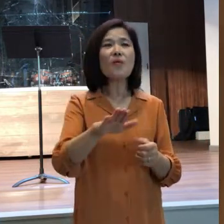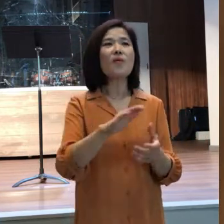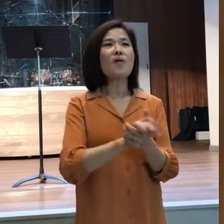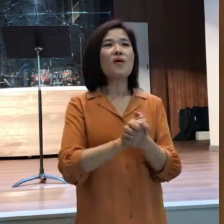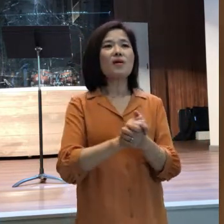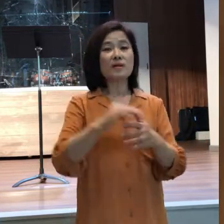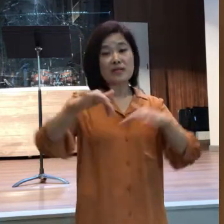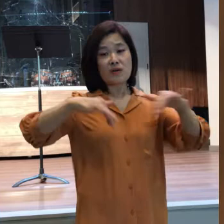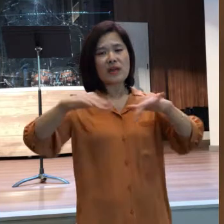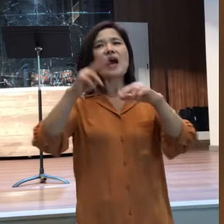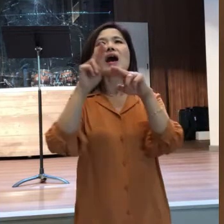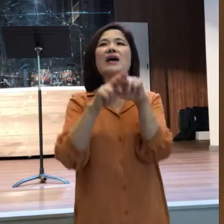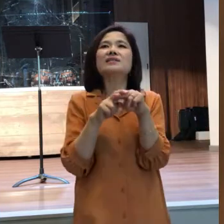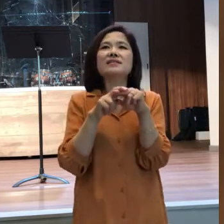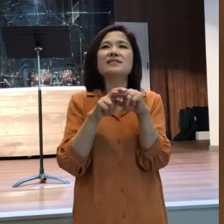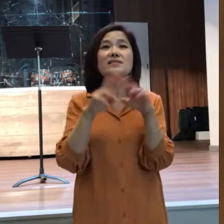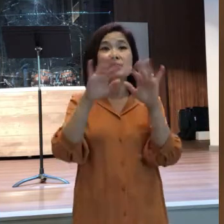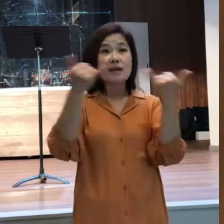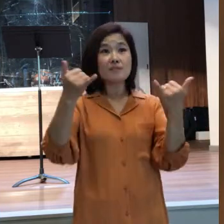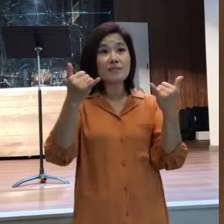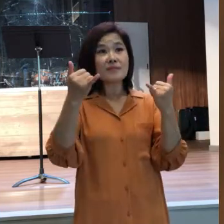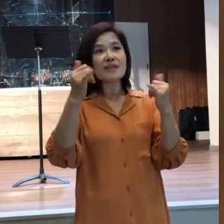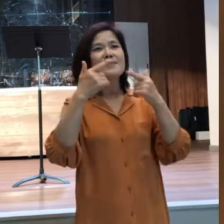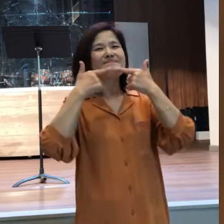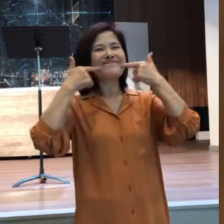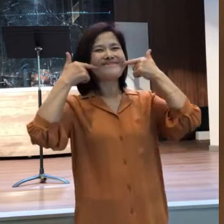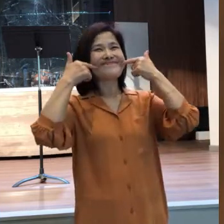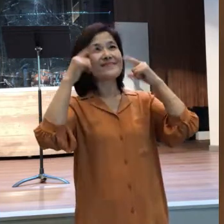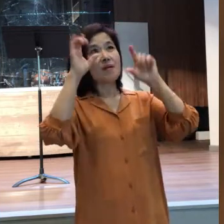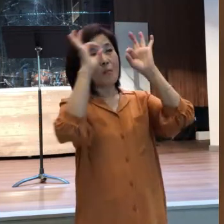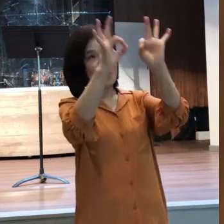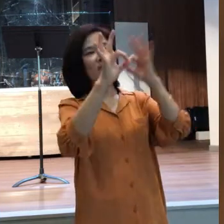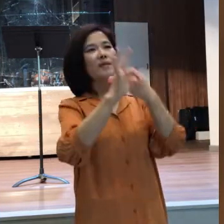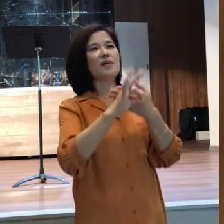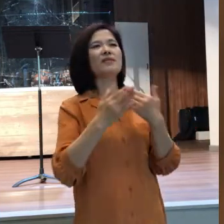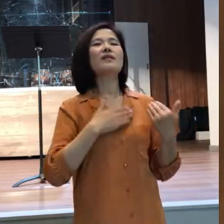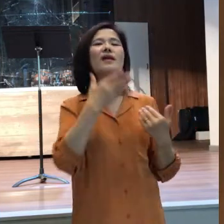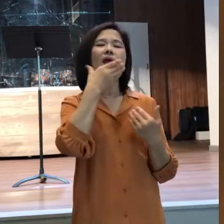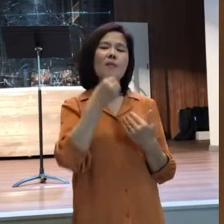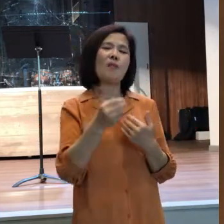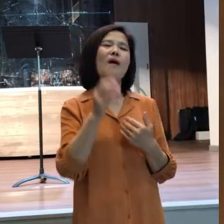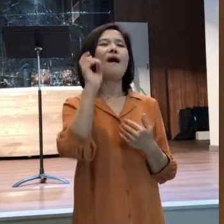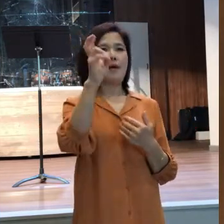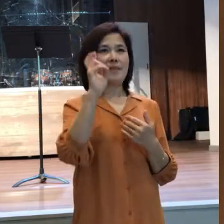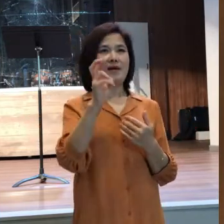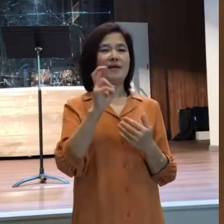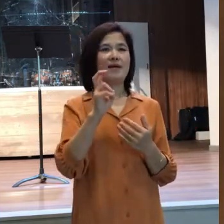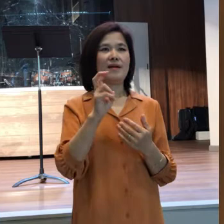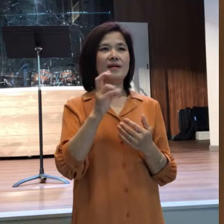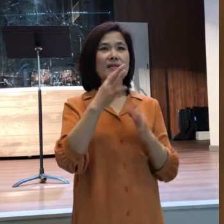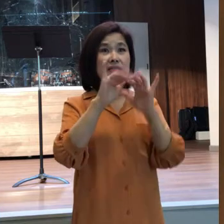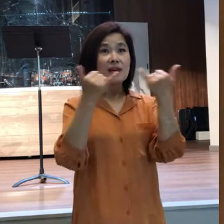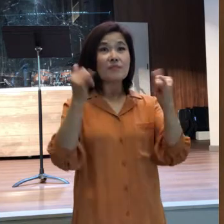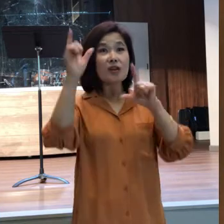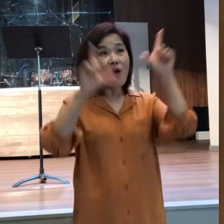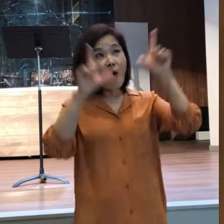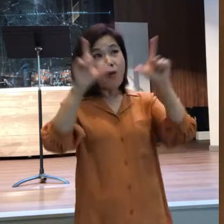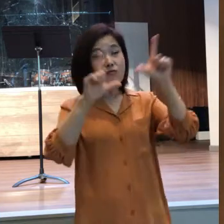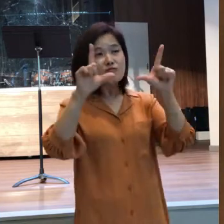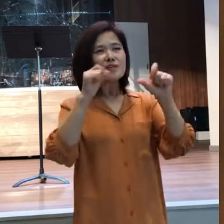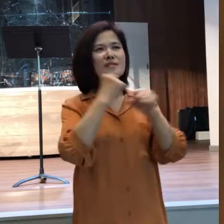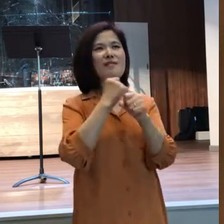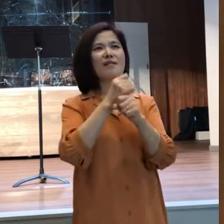그리고 길거리에 앉아 사람들의 입가에서 미소를 본다면 나는 행복할 것이고 사람들의